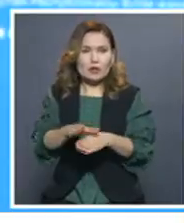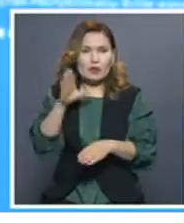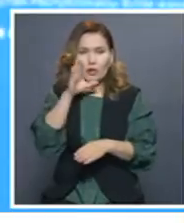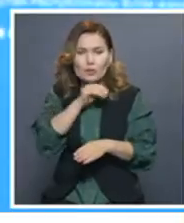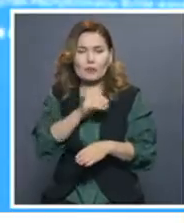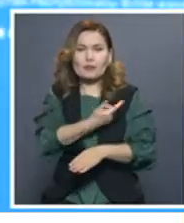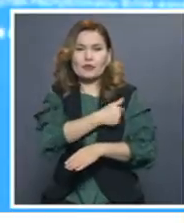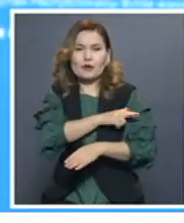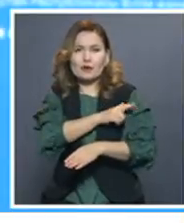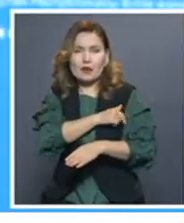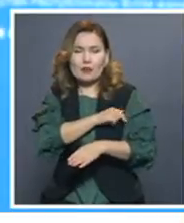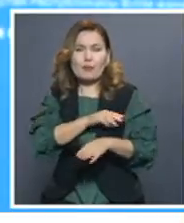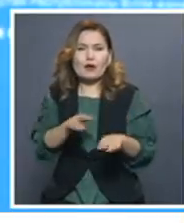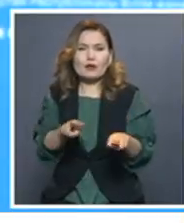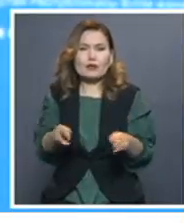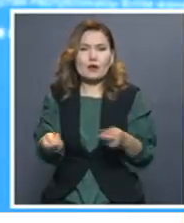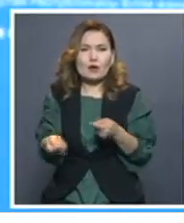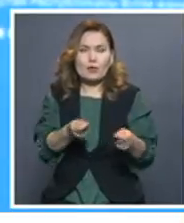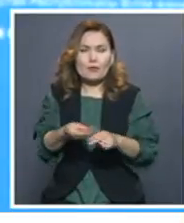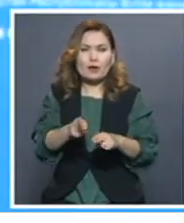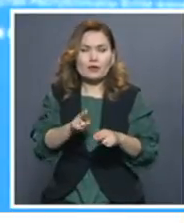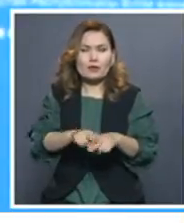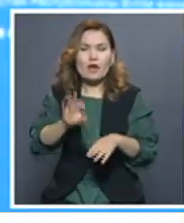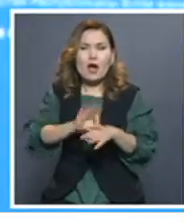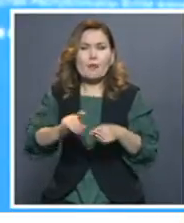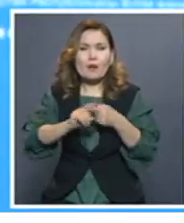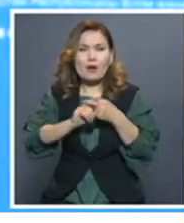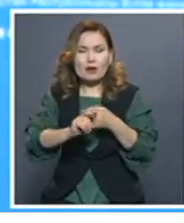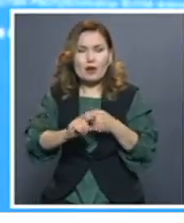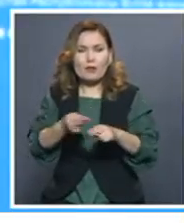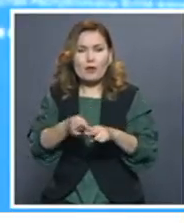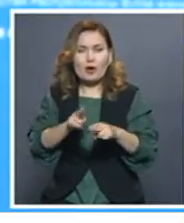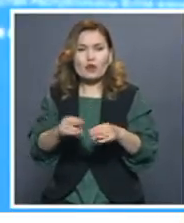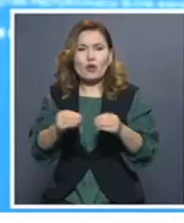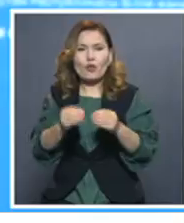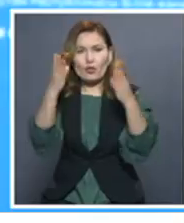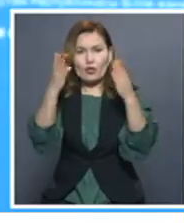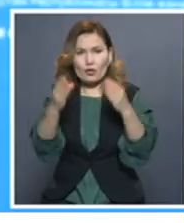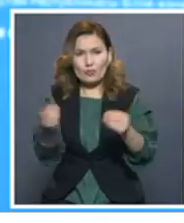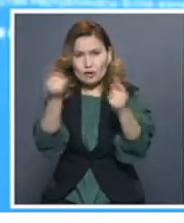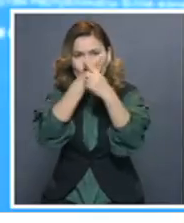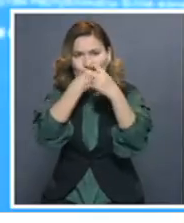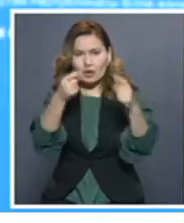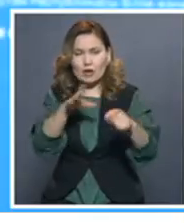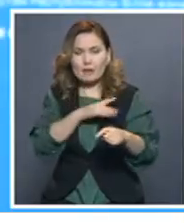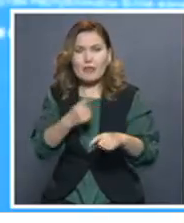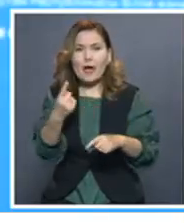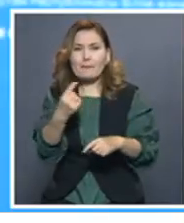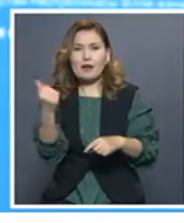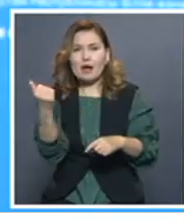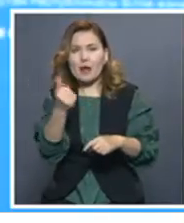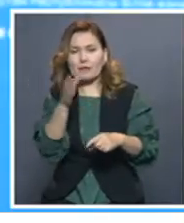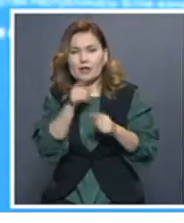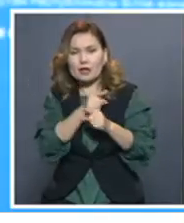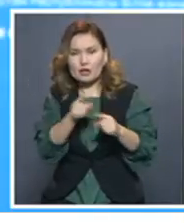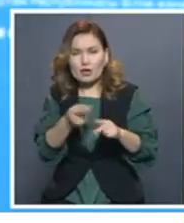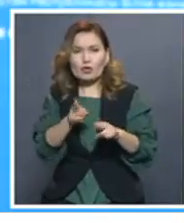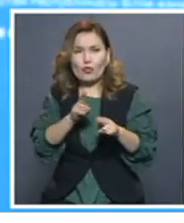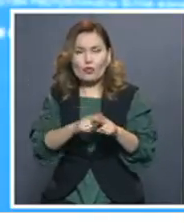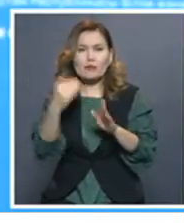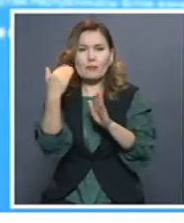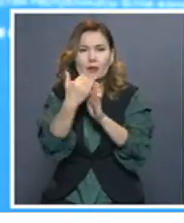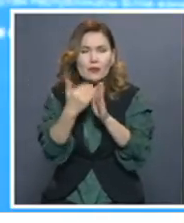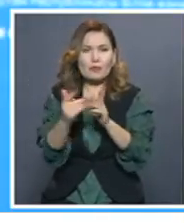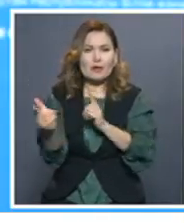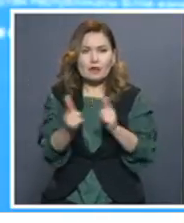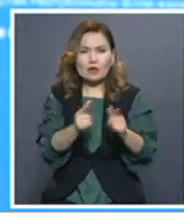ұйымы коронавирус инфекциясы туралы ақпаратты шамамен 10 күн бұрын жариялады. Біз 1,5 аптаның ішінде жүйені дайын қылдық.